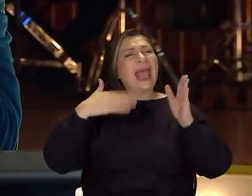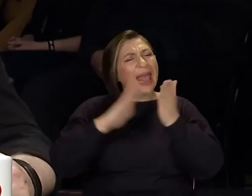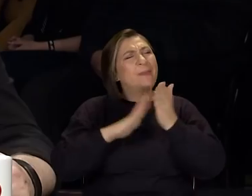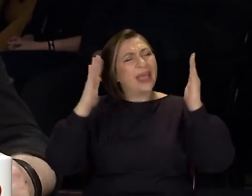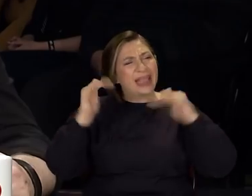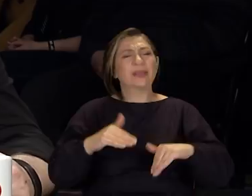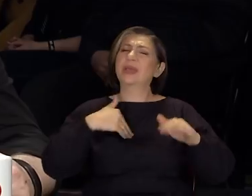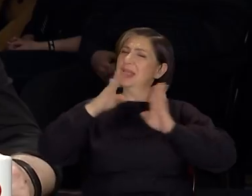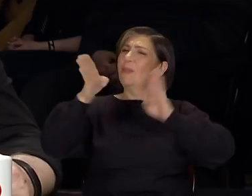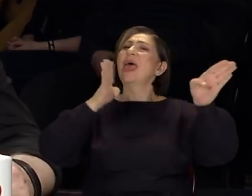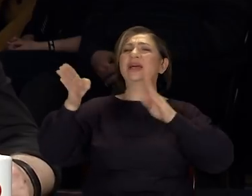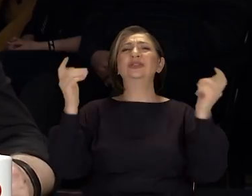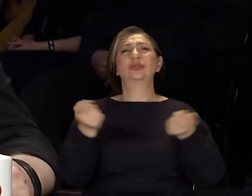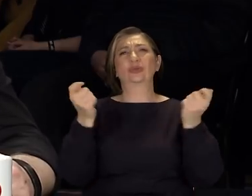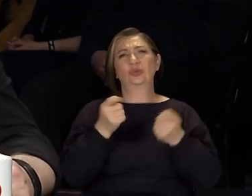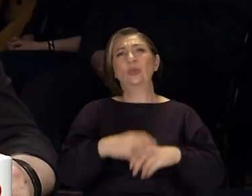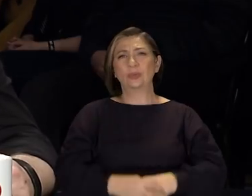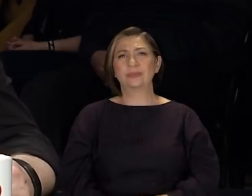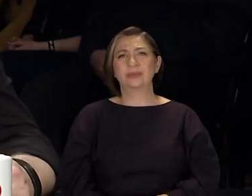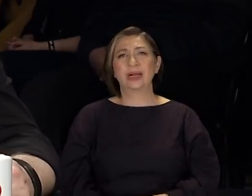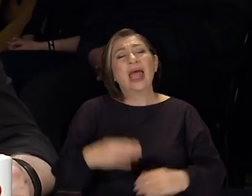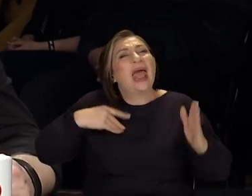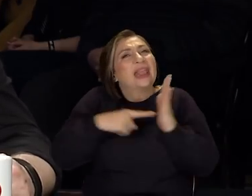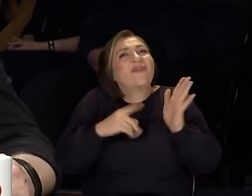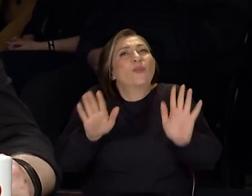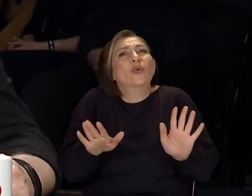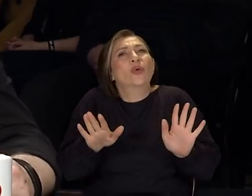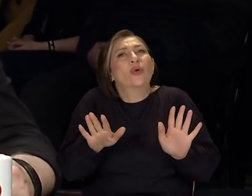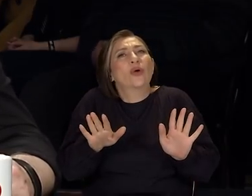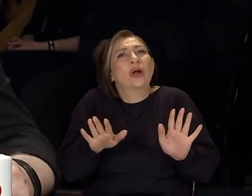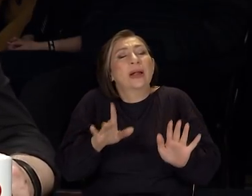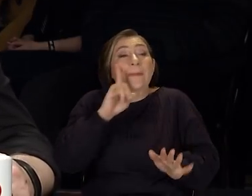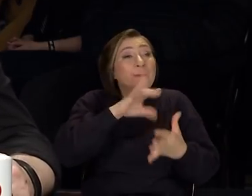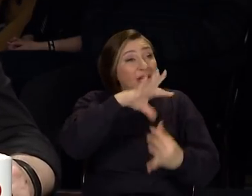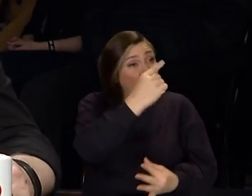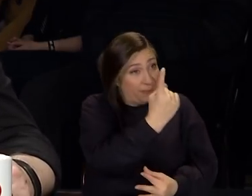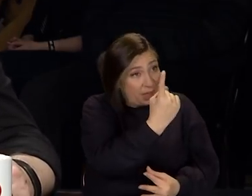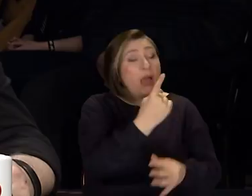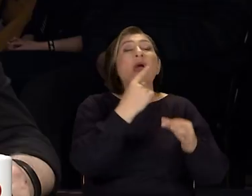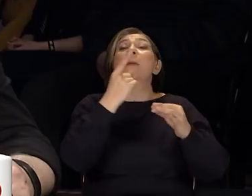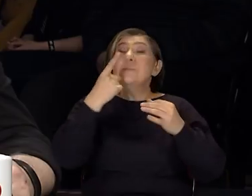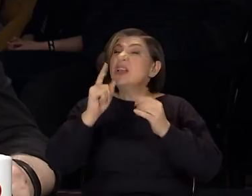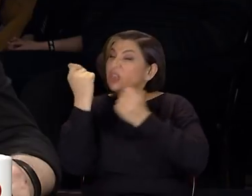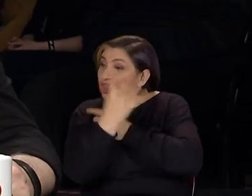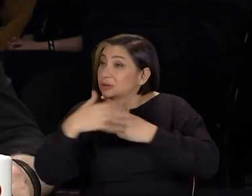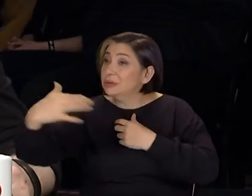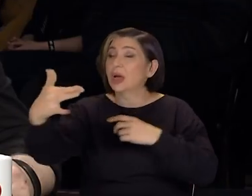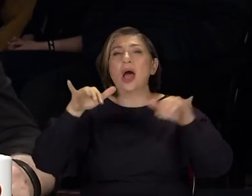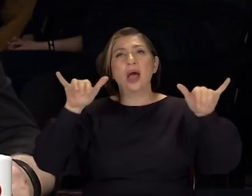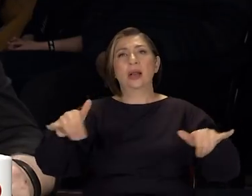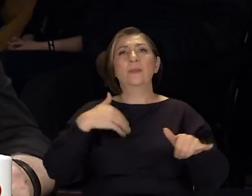kadar, kavuşabildiğim kadar insana kavuşmak istiyorum. Amacım o. Yani bir kişi de bir, bin kişi de bir bana. Ben konser iptal